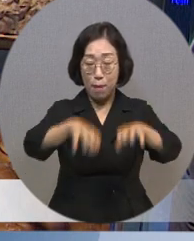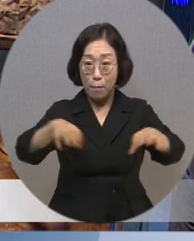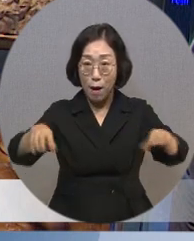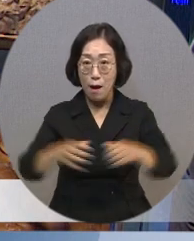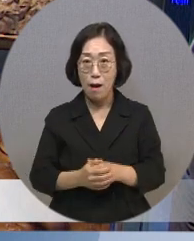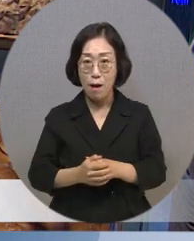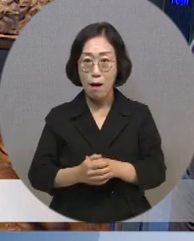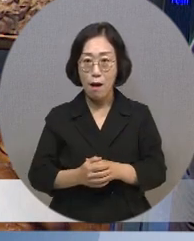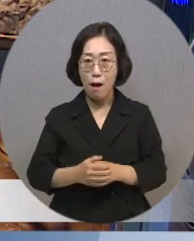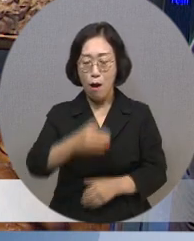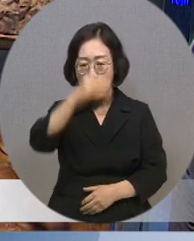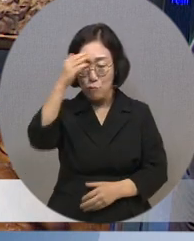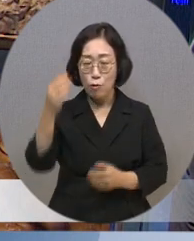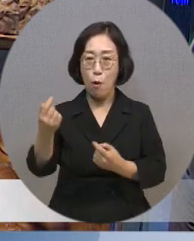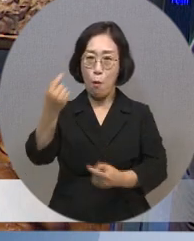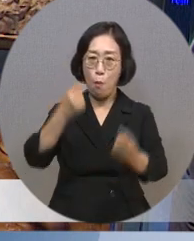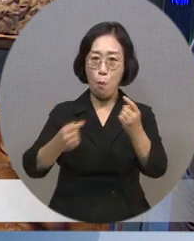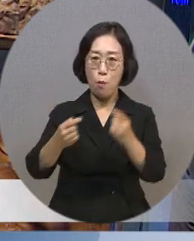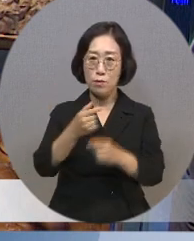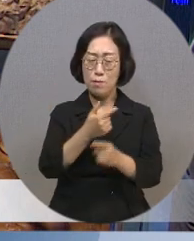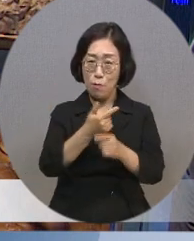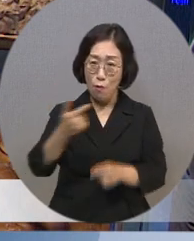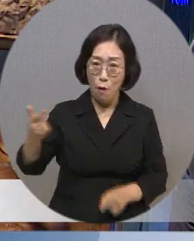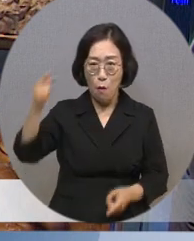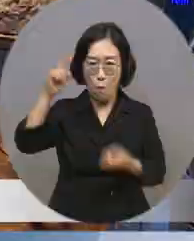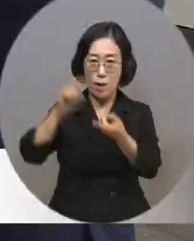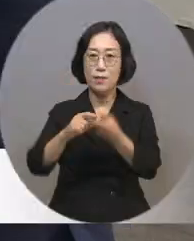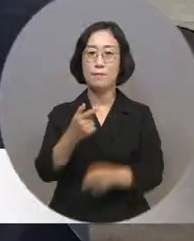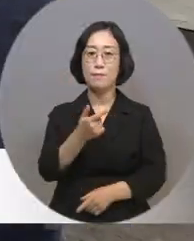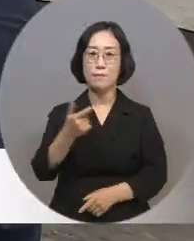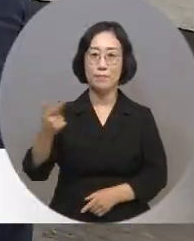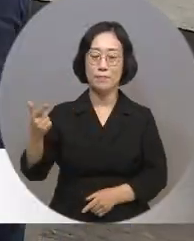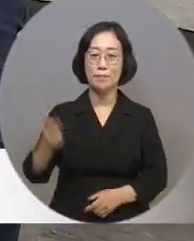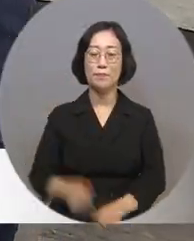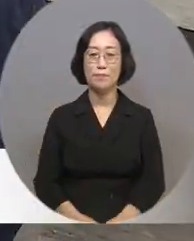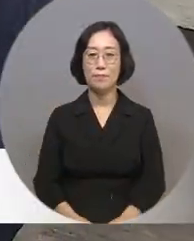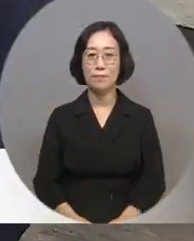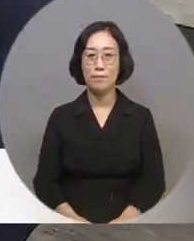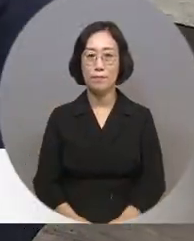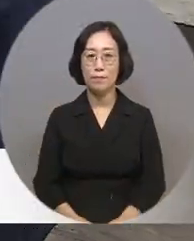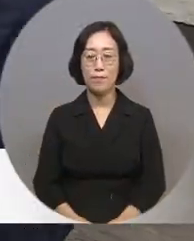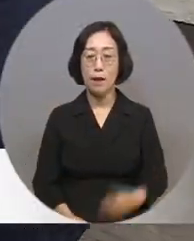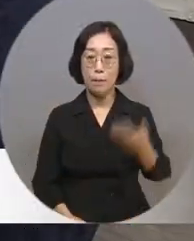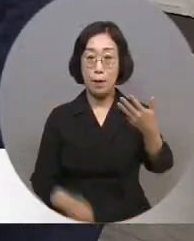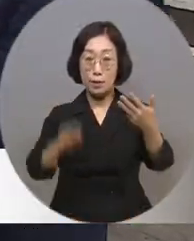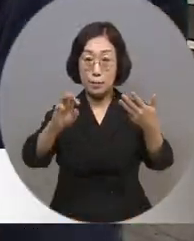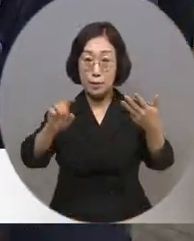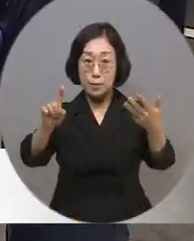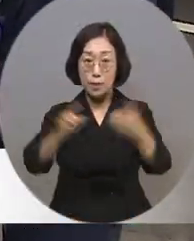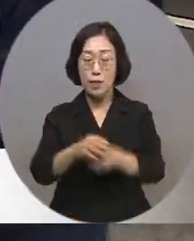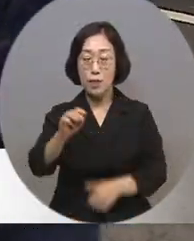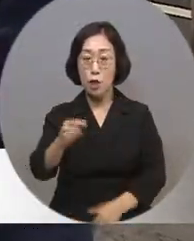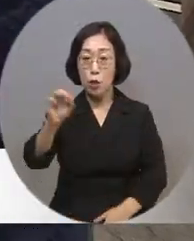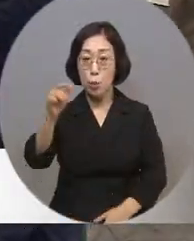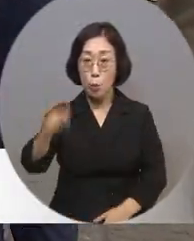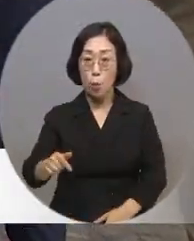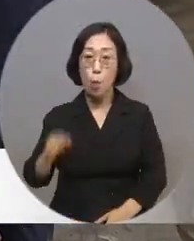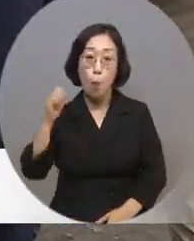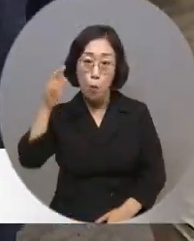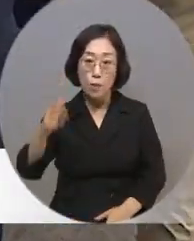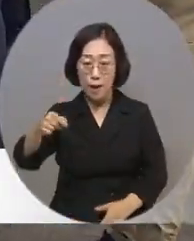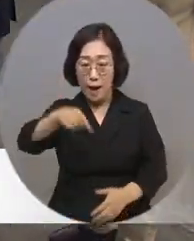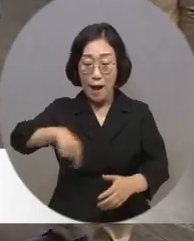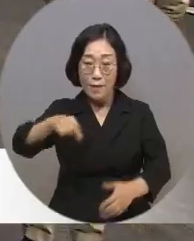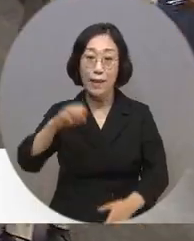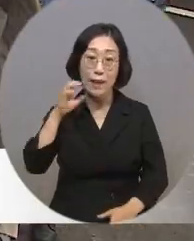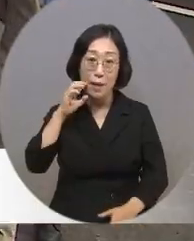방문할 것으로 벌써부터 관심을 받고 있습니다. 지난 31일 써노호텔과 내부 베이커리 카페